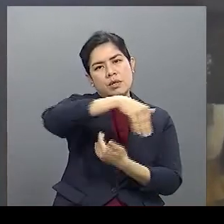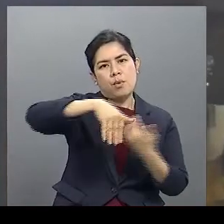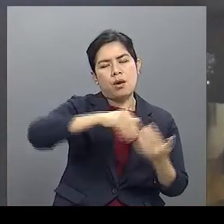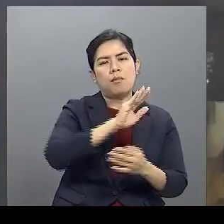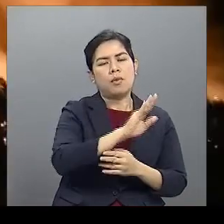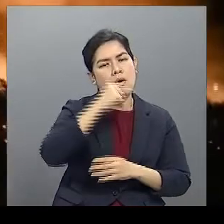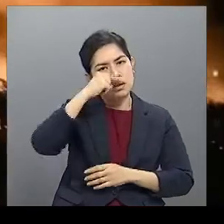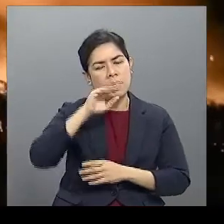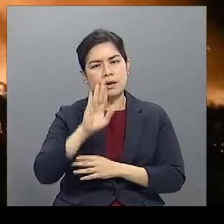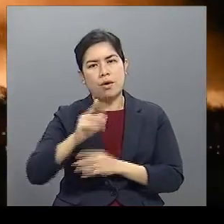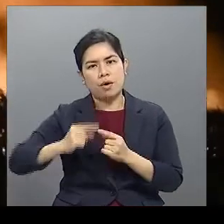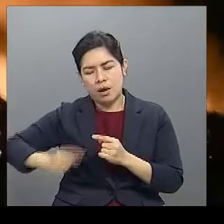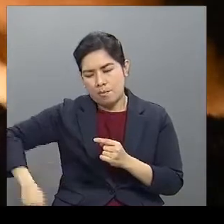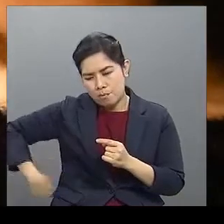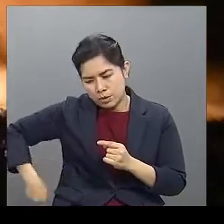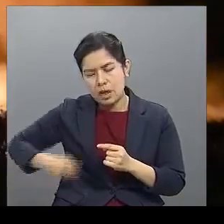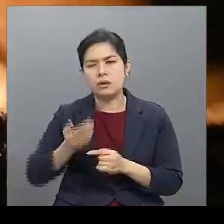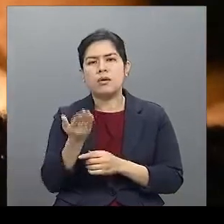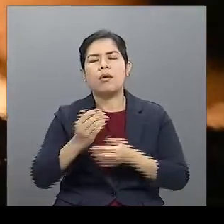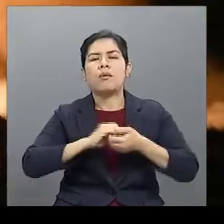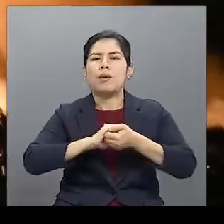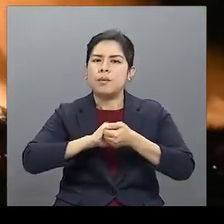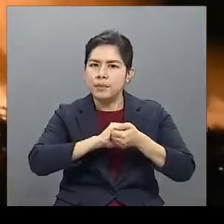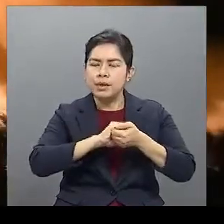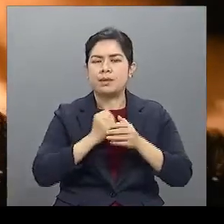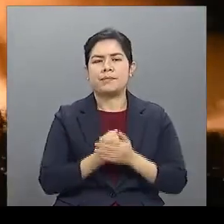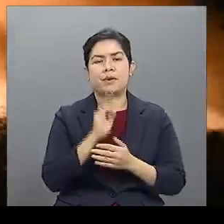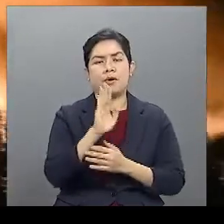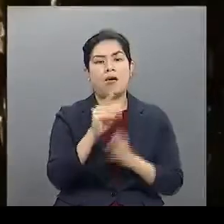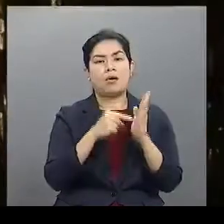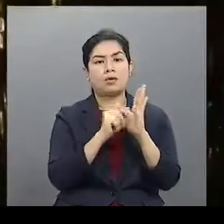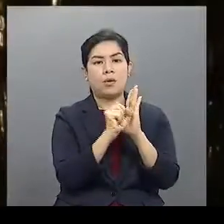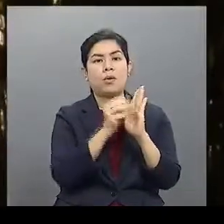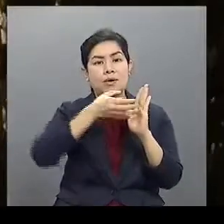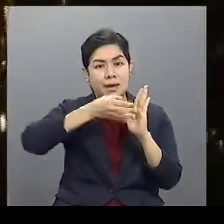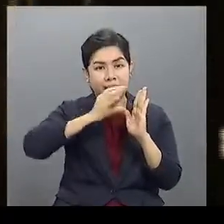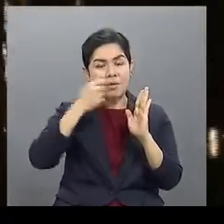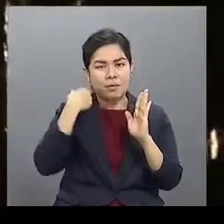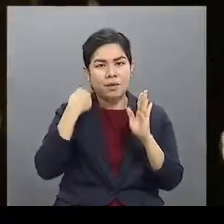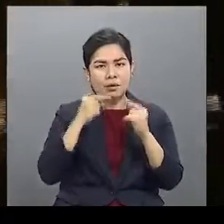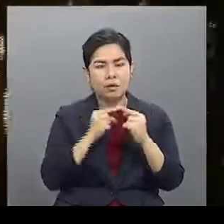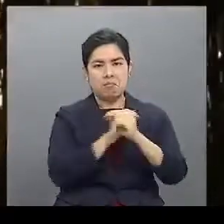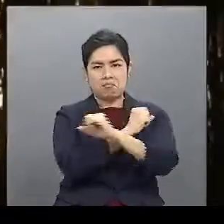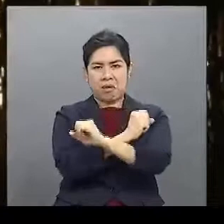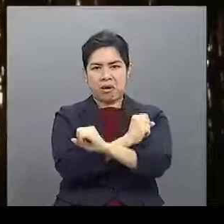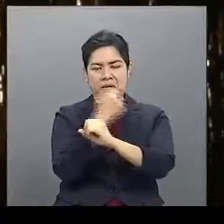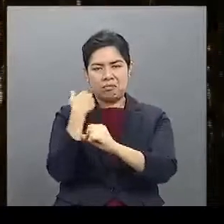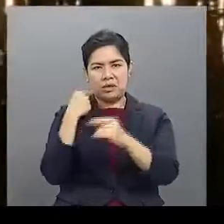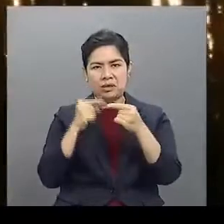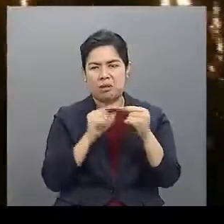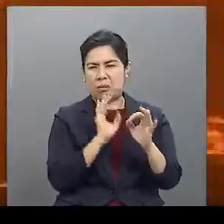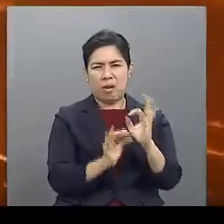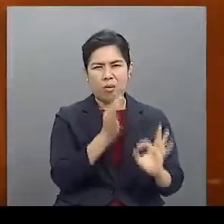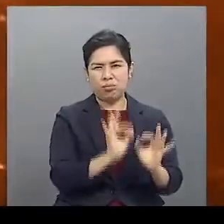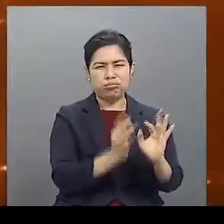ขอความร่วมมือ ขณะที่ในฝั่งจังหวัดสระแก้วจะมีการเข้มงวดในการป้องกันไม่ให้มีการเผาพื้นที่ทางการเกษตรมากขึ้นและห